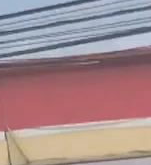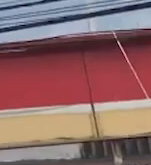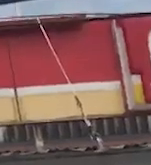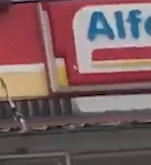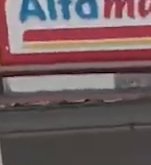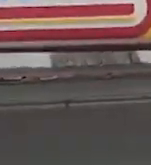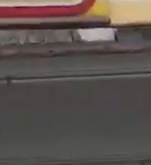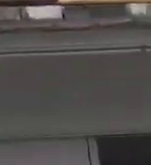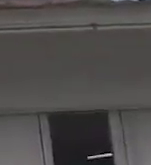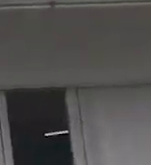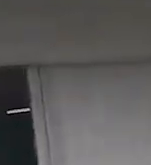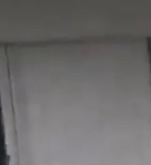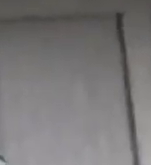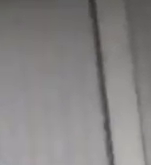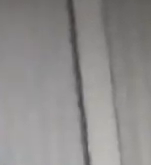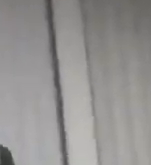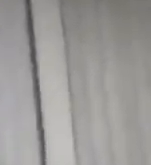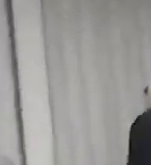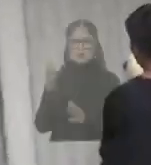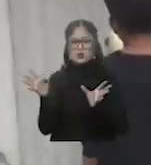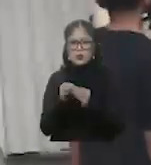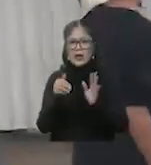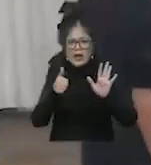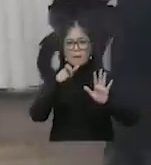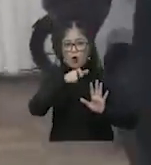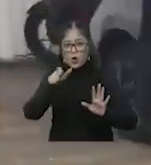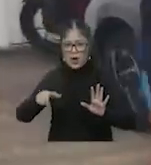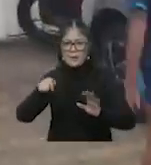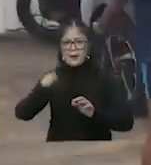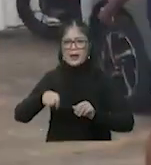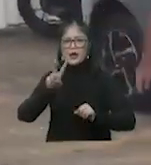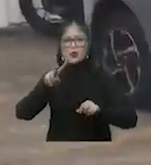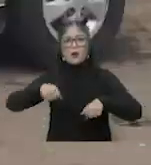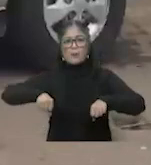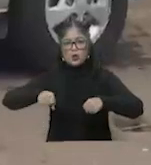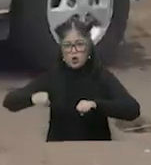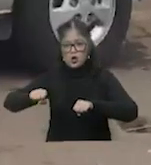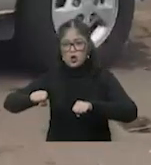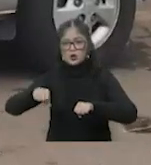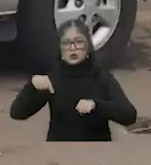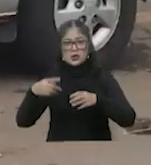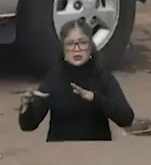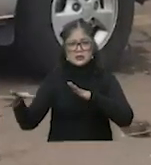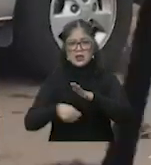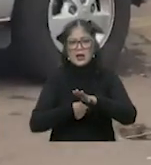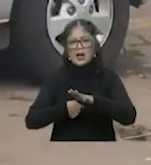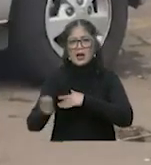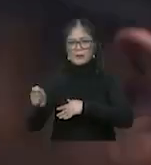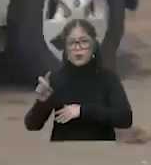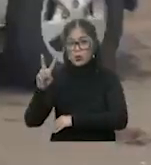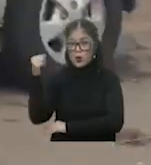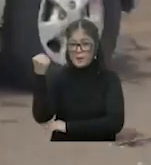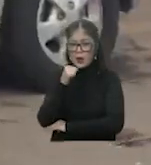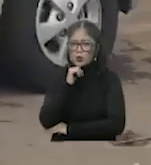Barat. Pelaku diduga berjumlah 6 orang datang menggunakan 2 sepeda motor melancarkan aksinya. 2 pelaku menunggu di